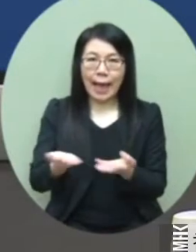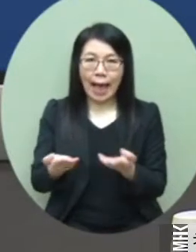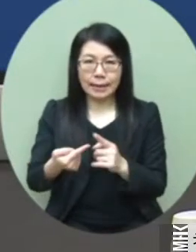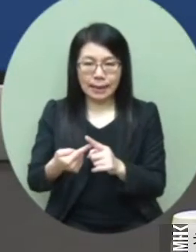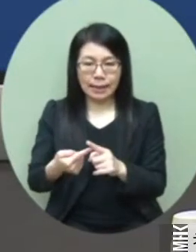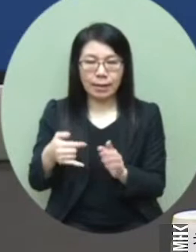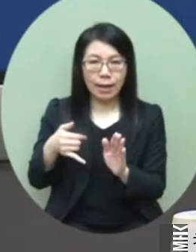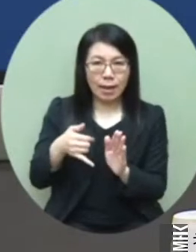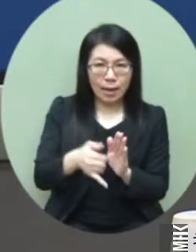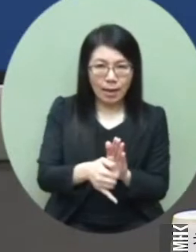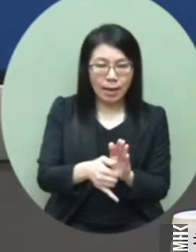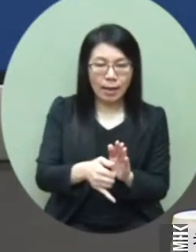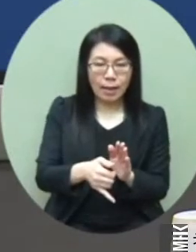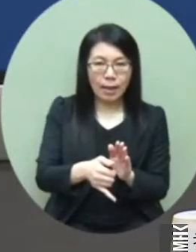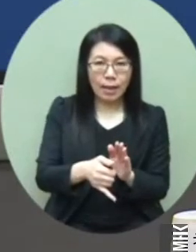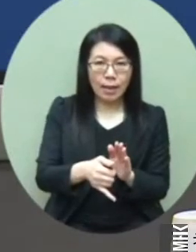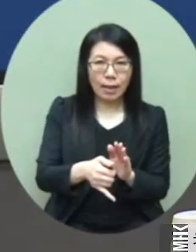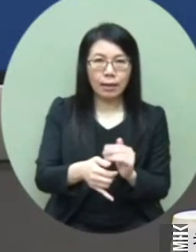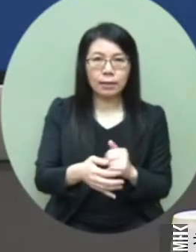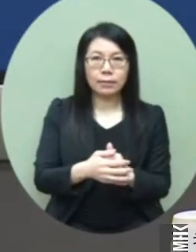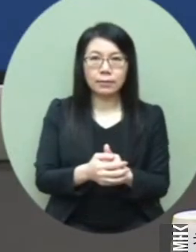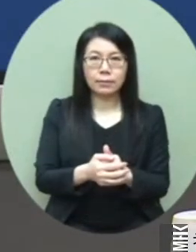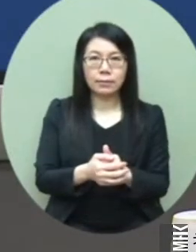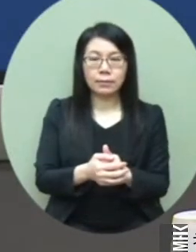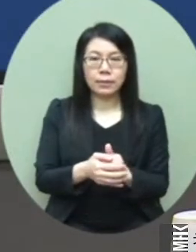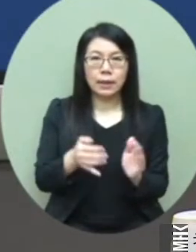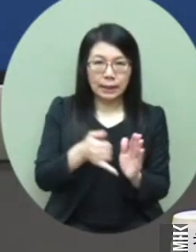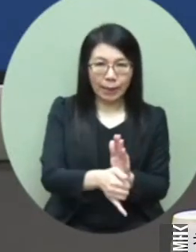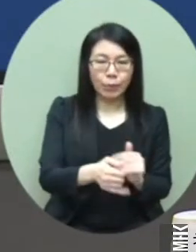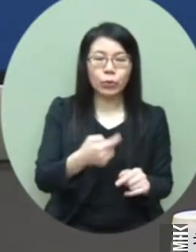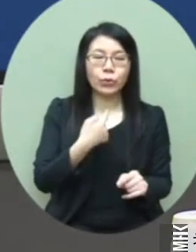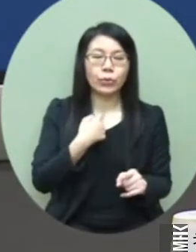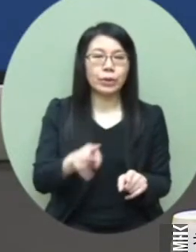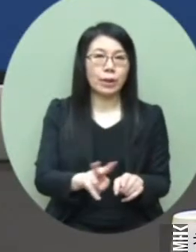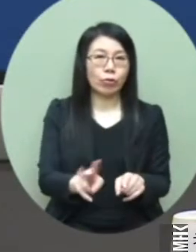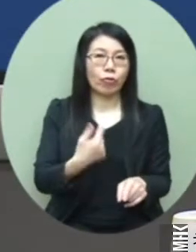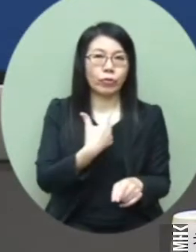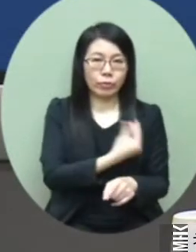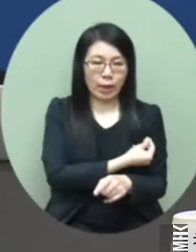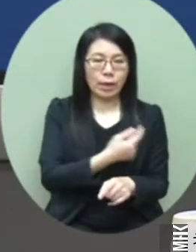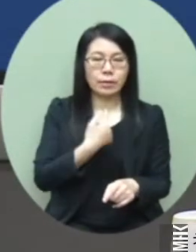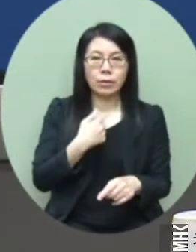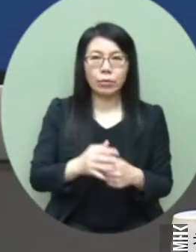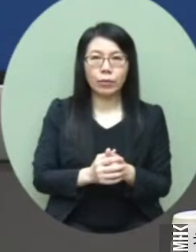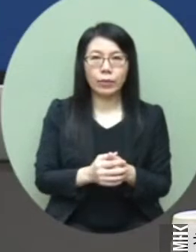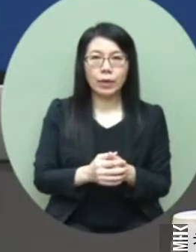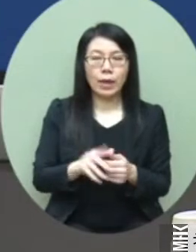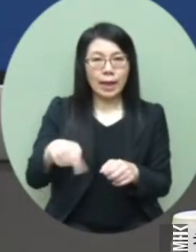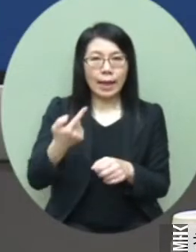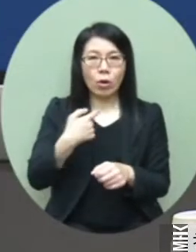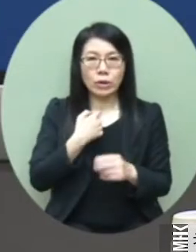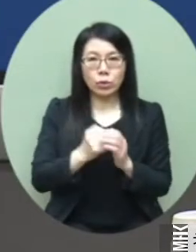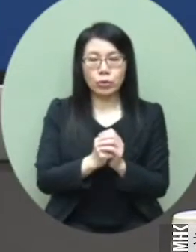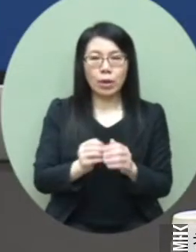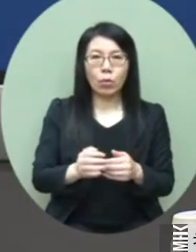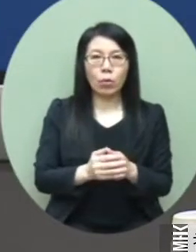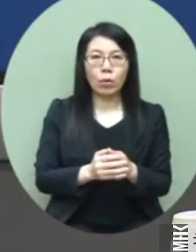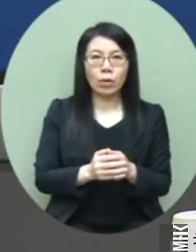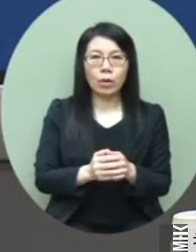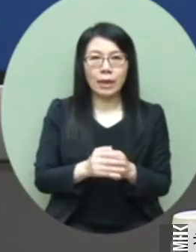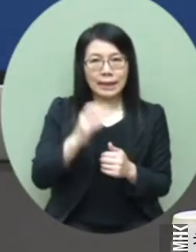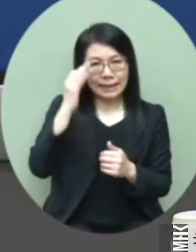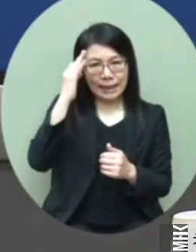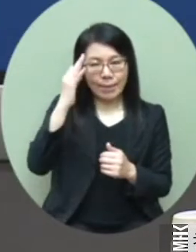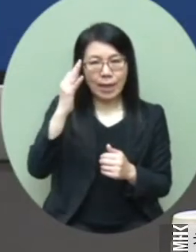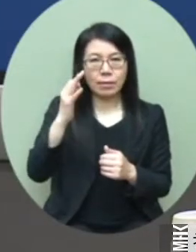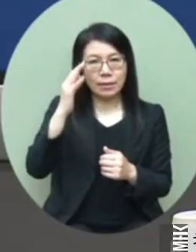打针现在这个额外的要求是每3天 这个员工还要做一个快速的抗